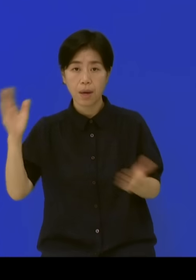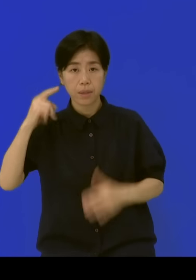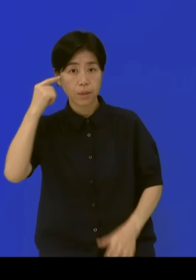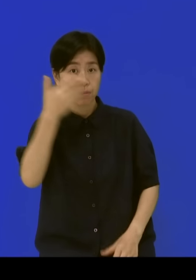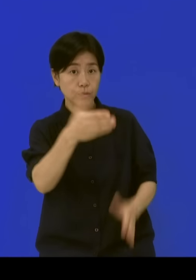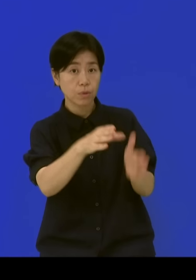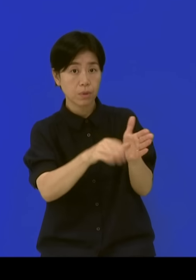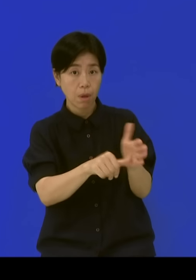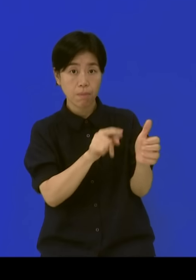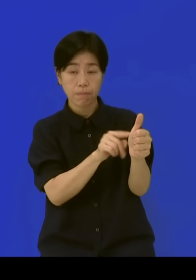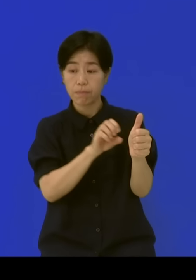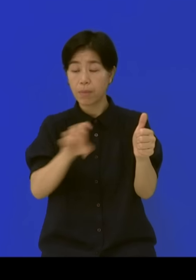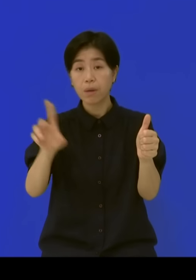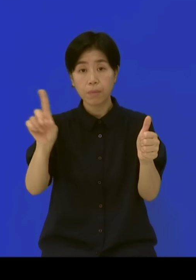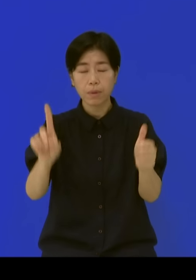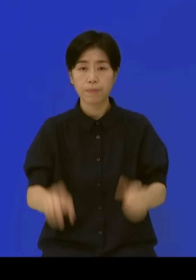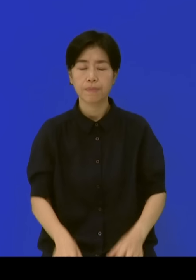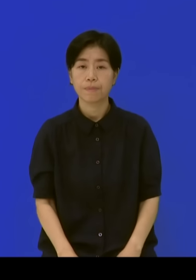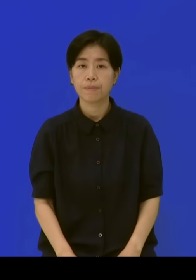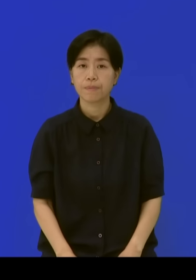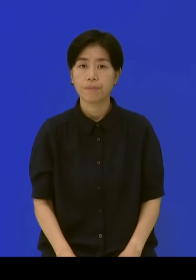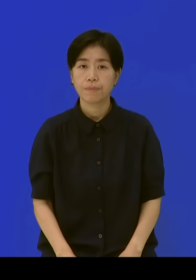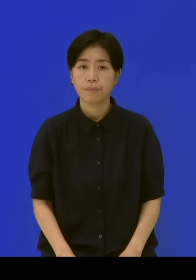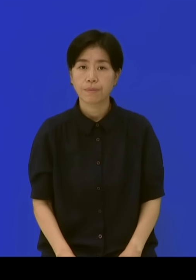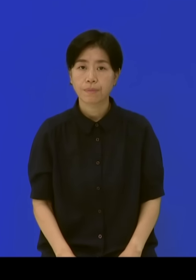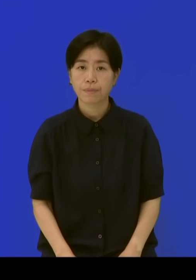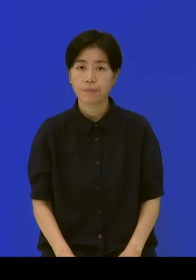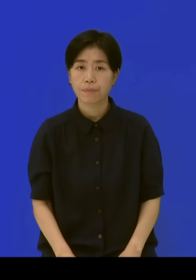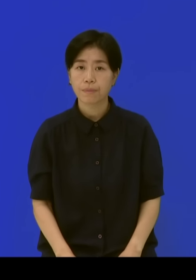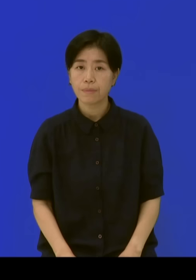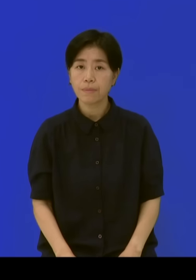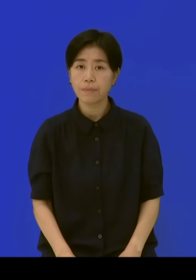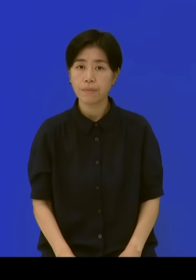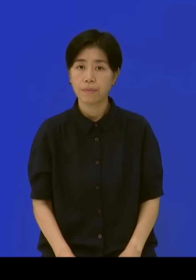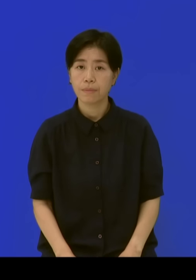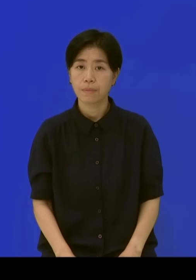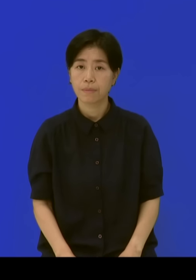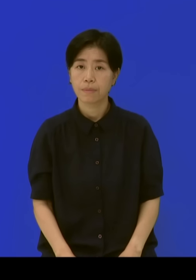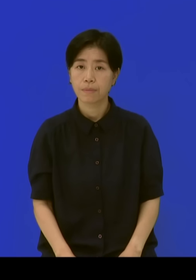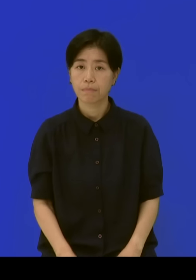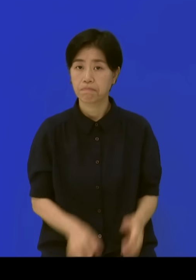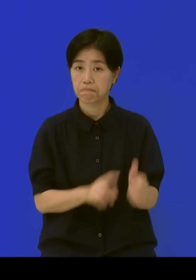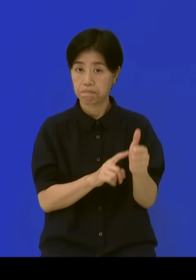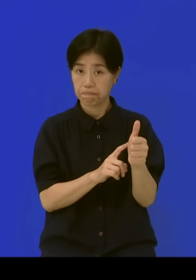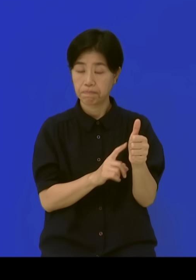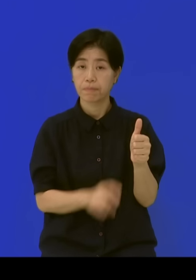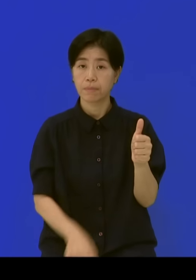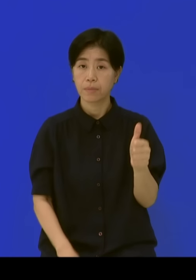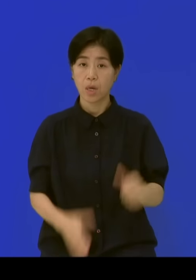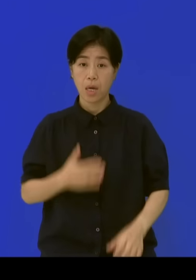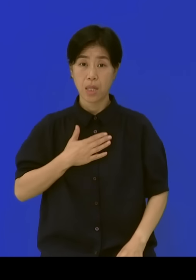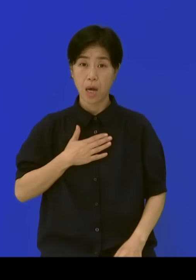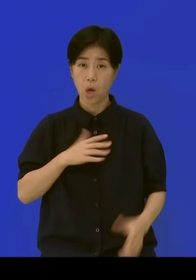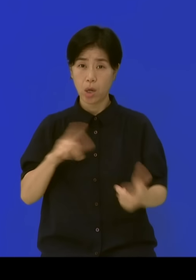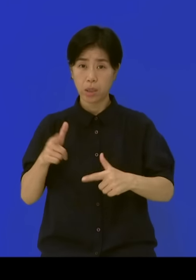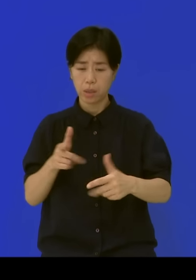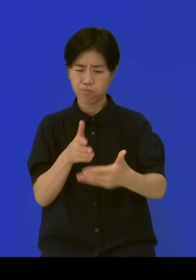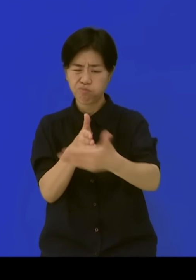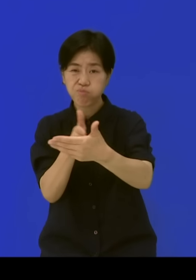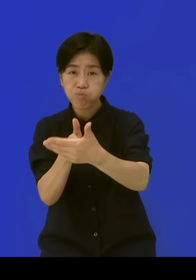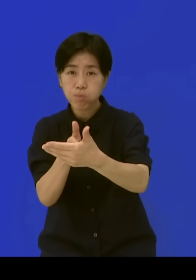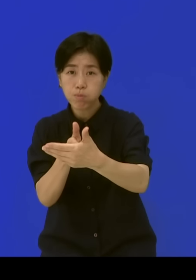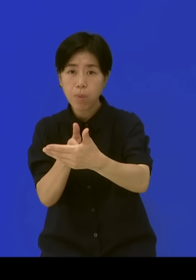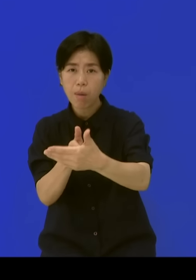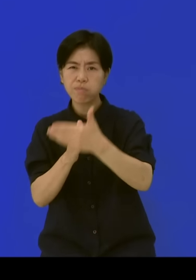대해서 이 폴 파머라는 교수님의 대답이 뭐였냐 하면 내가 압도당할 때,